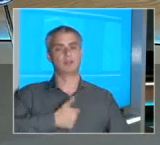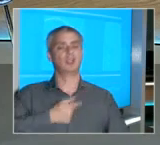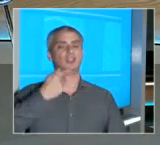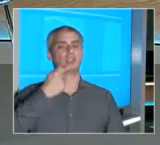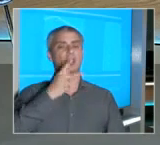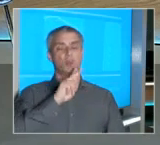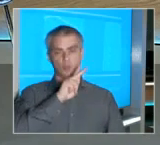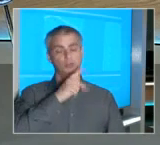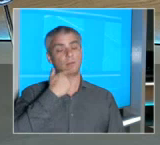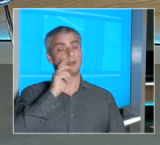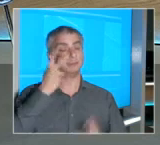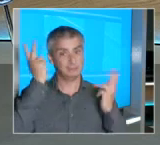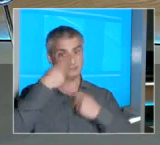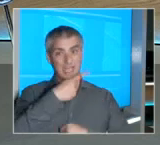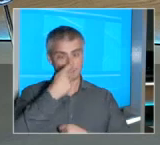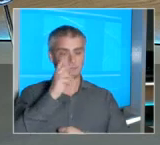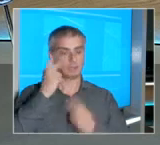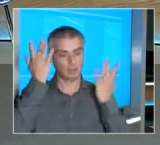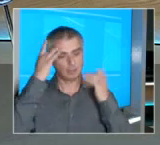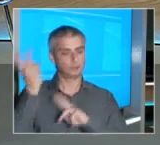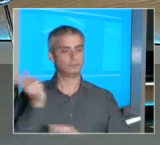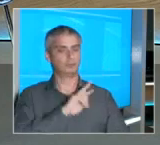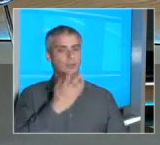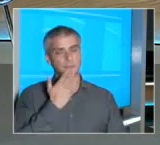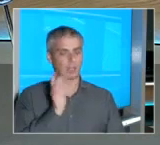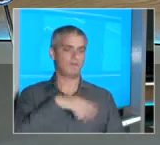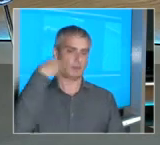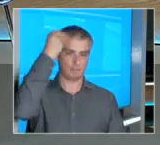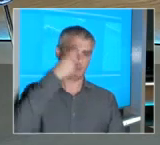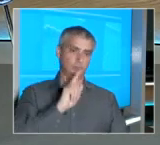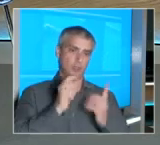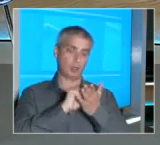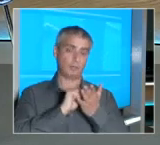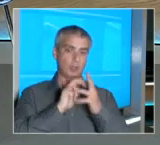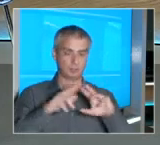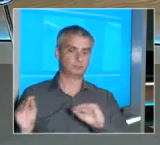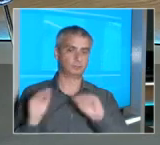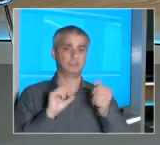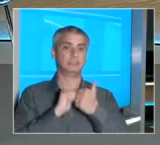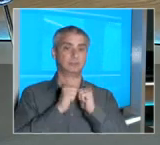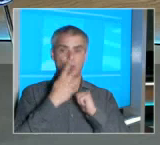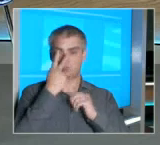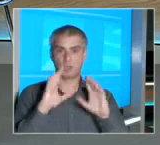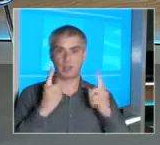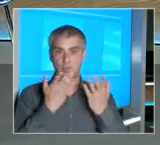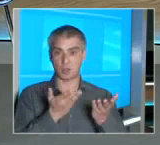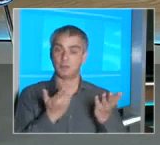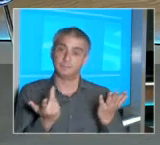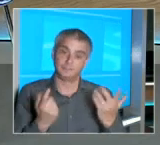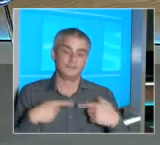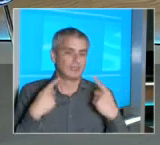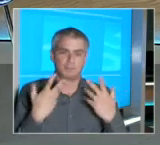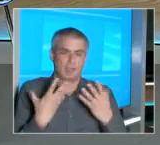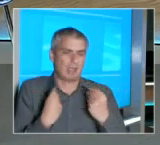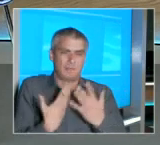על עסקת המאה להתחשב בשני הצדדים, הם אמרו. זה מה שקורה בארץ. בואו נעבור לספורט. נראה מה קורה שם. זה ימים שאין